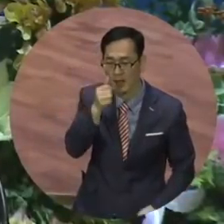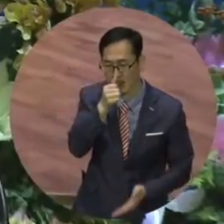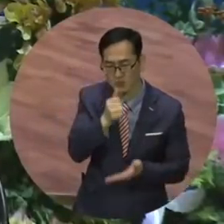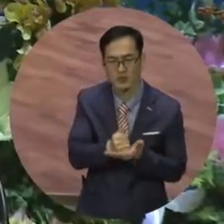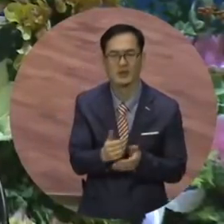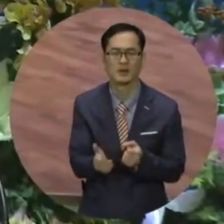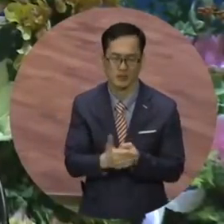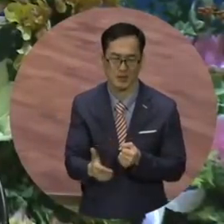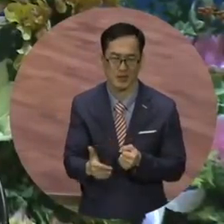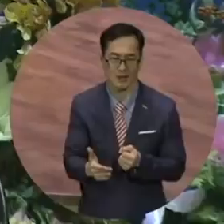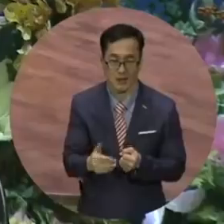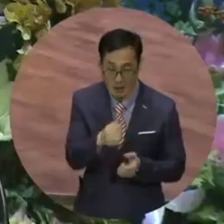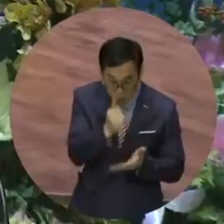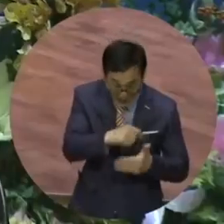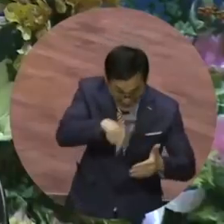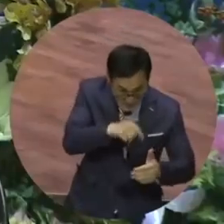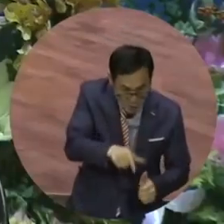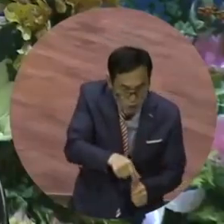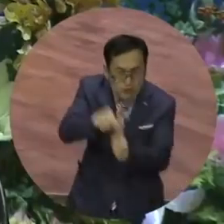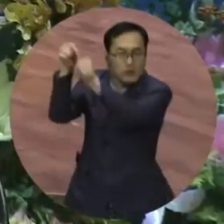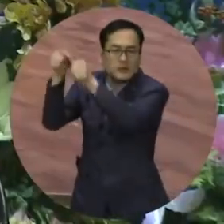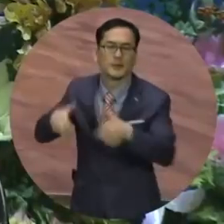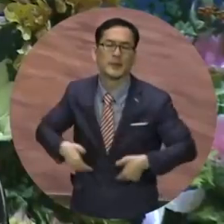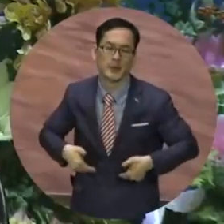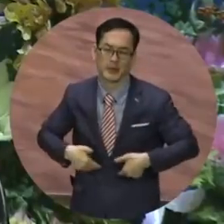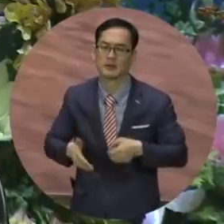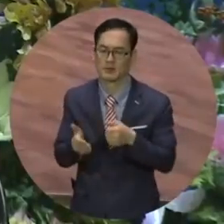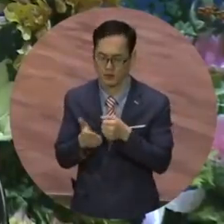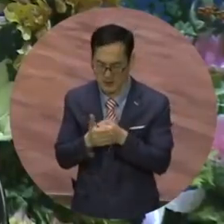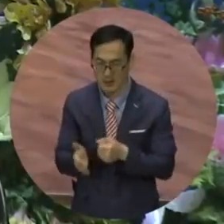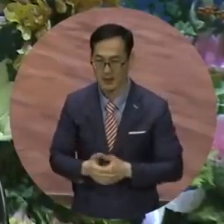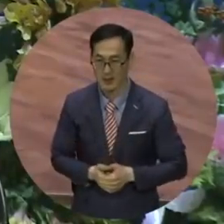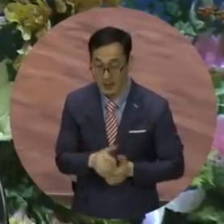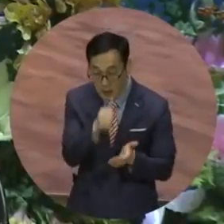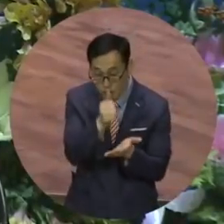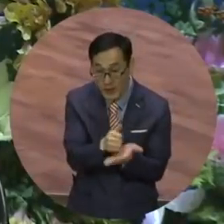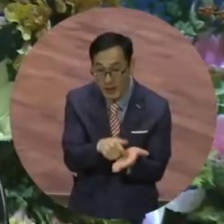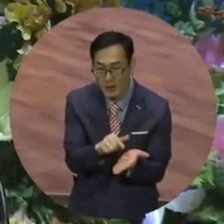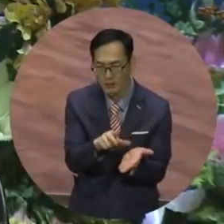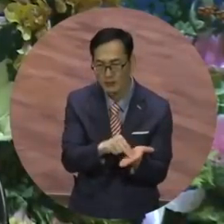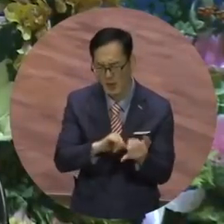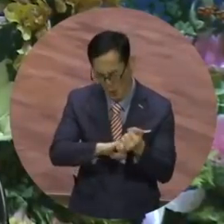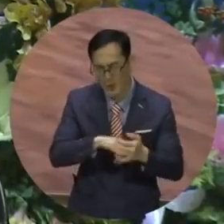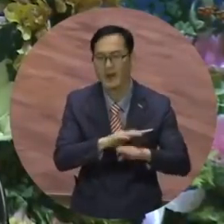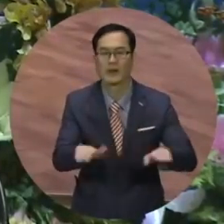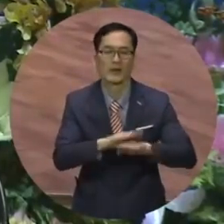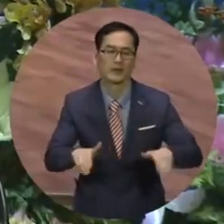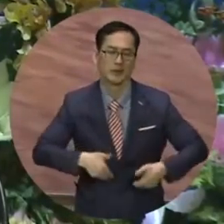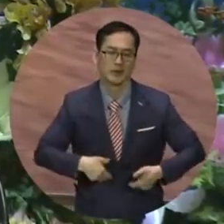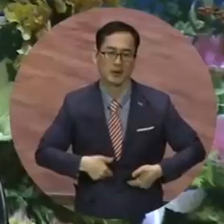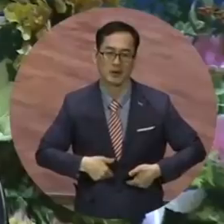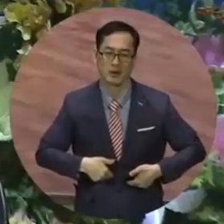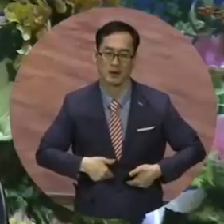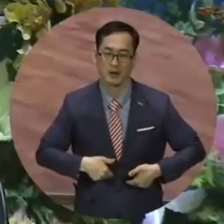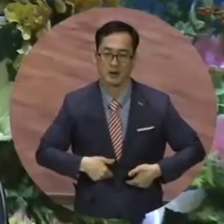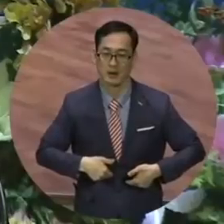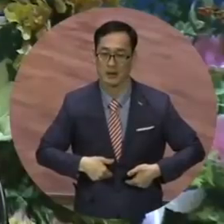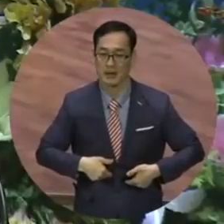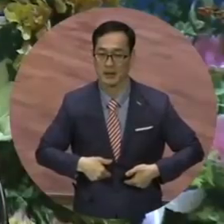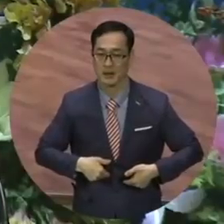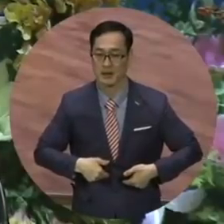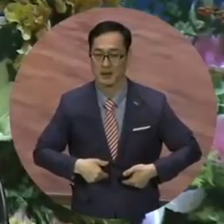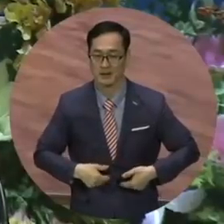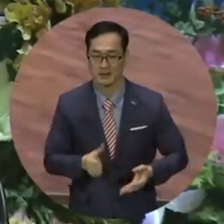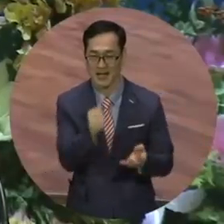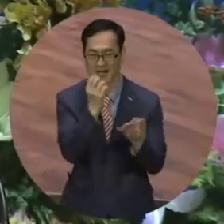구원받아야 때문에 그래요. 죄인은, 죄가 해결돼야 돼. 저 감방에 있는 영등포